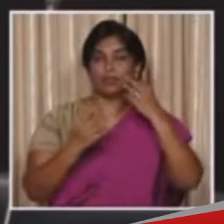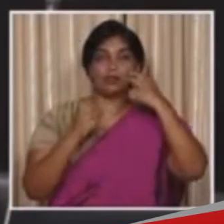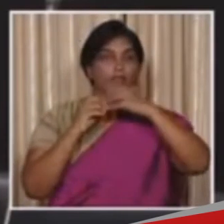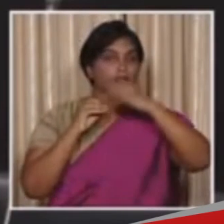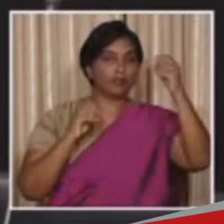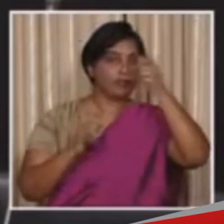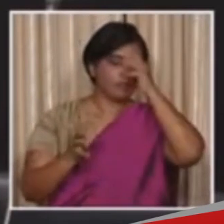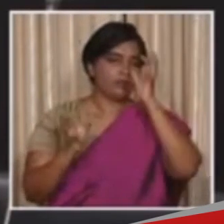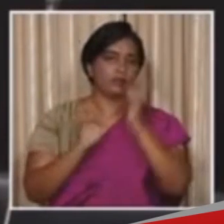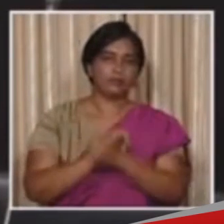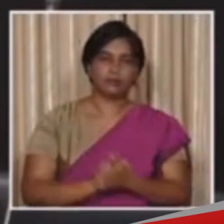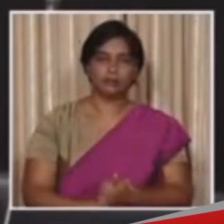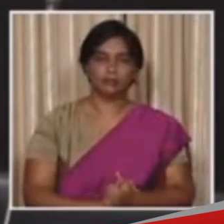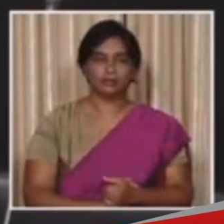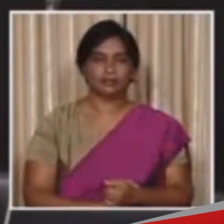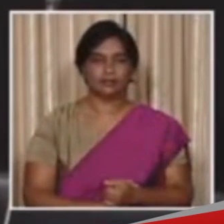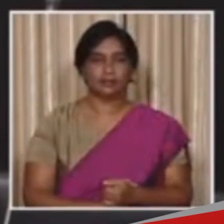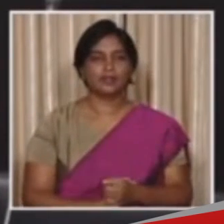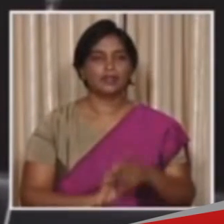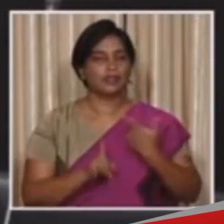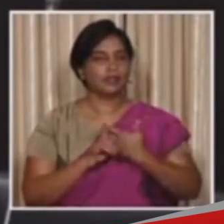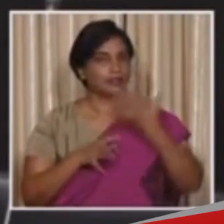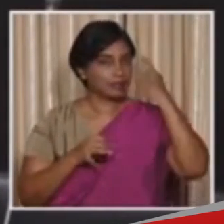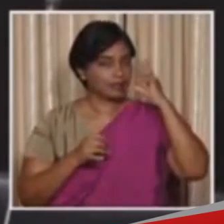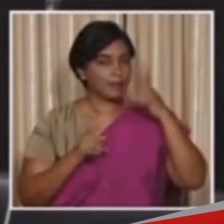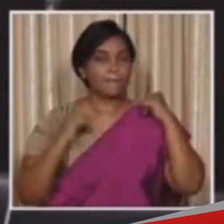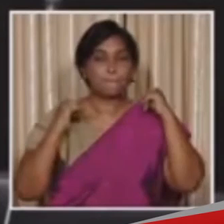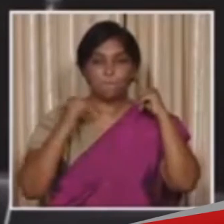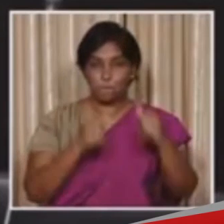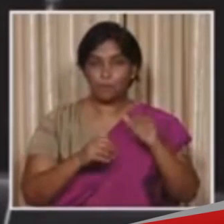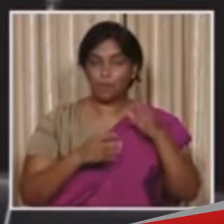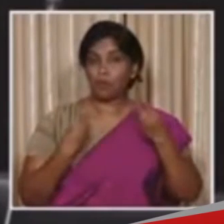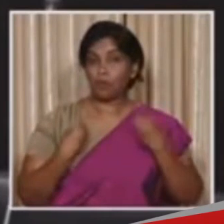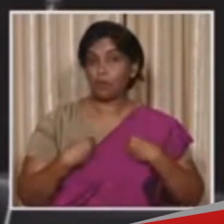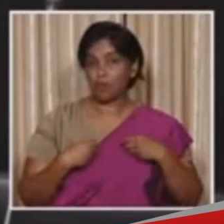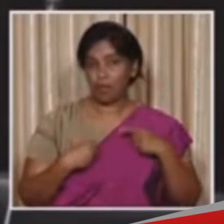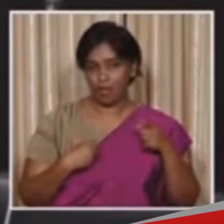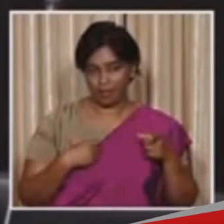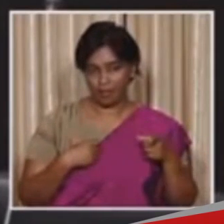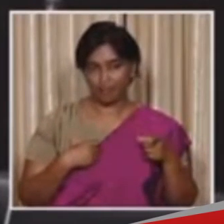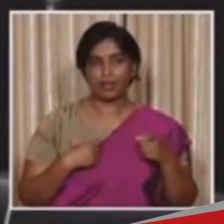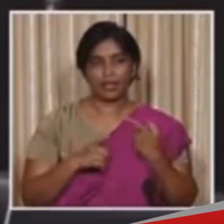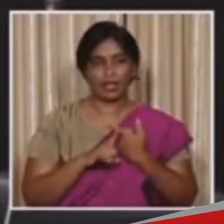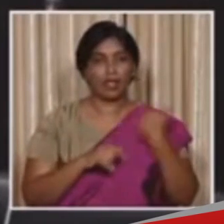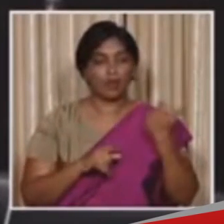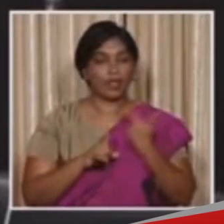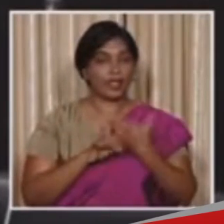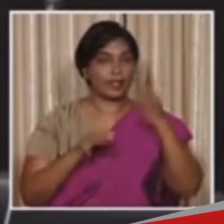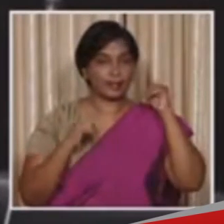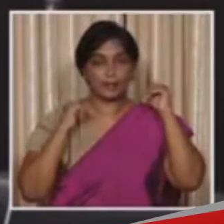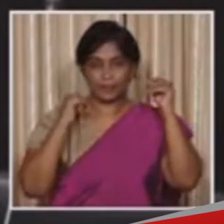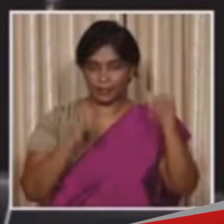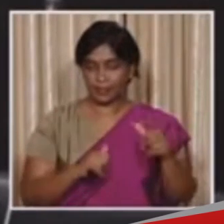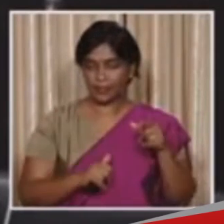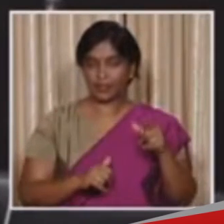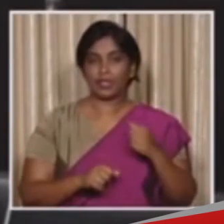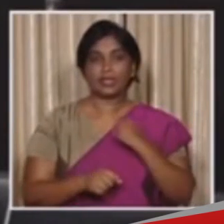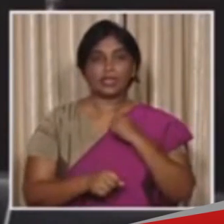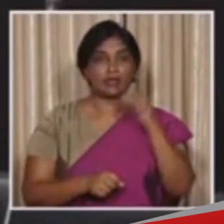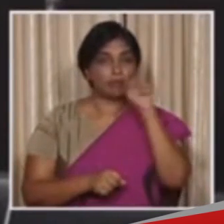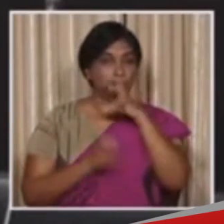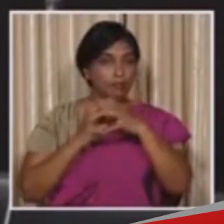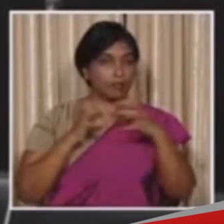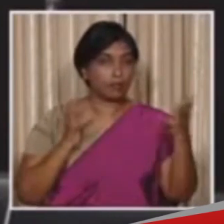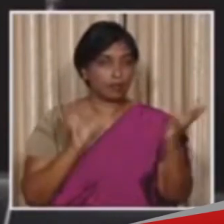tika horakam karala thibena. Etokota Kalani palamata vela thiyena alabaya mehema Navakalani palamata GI bata horakam